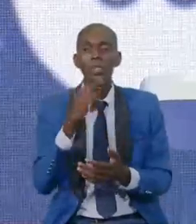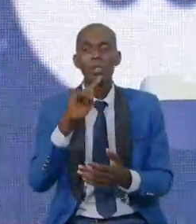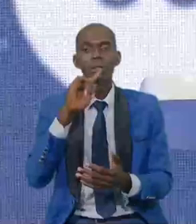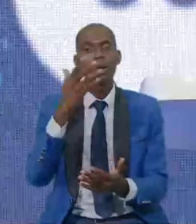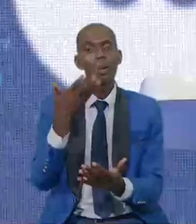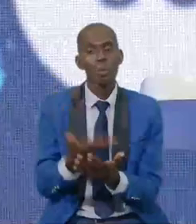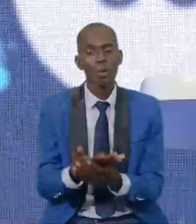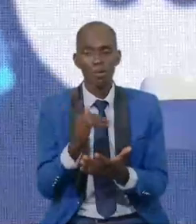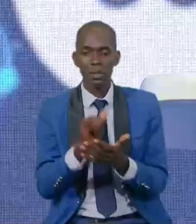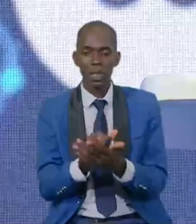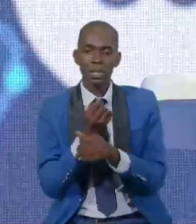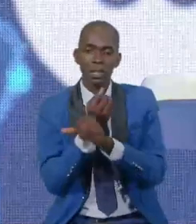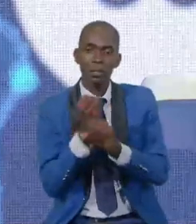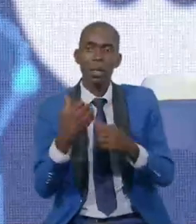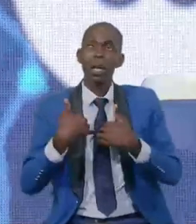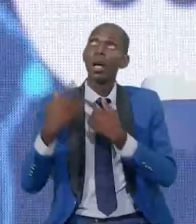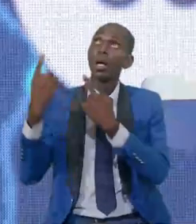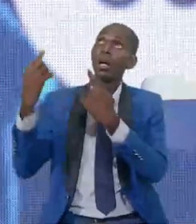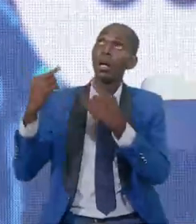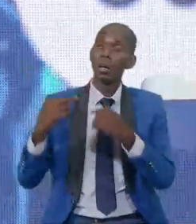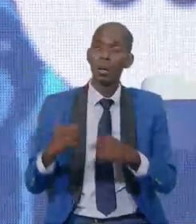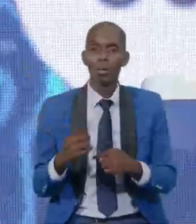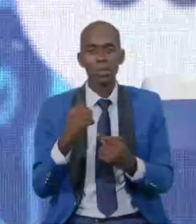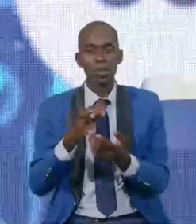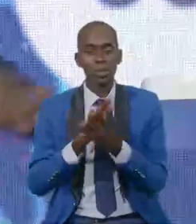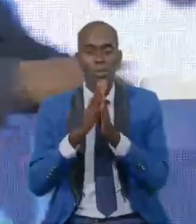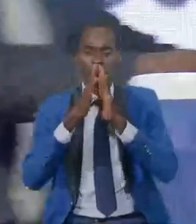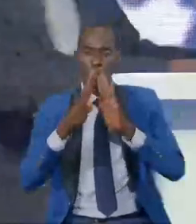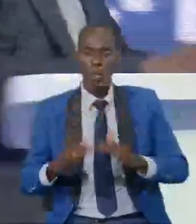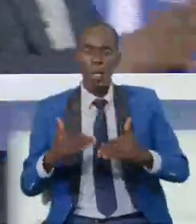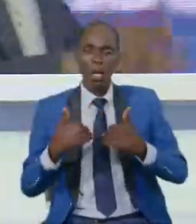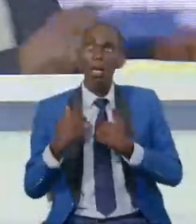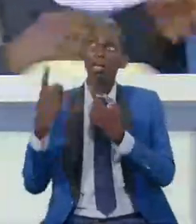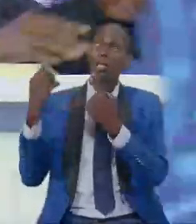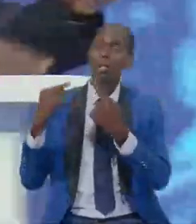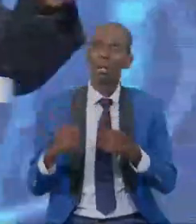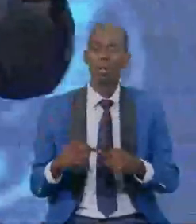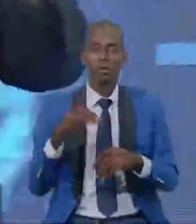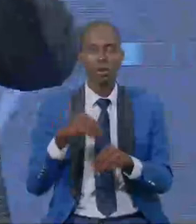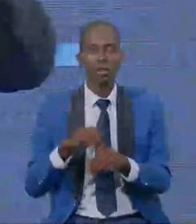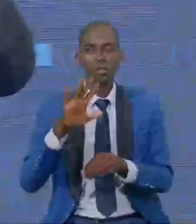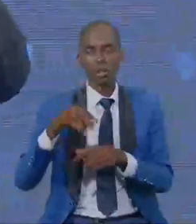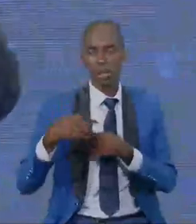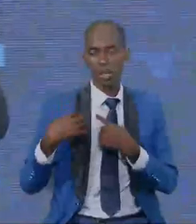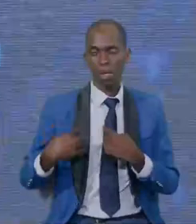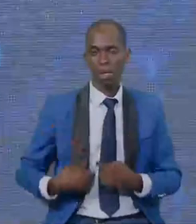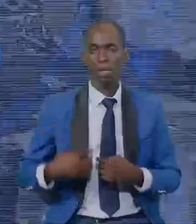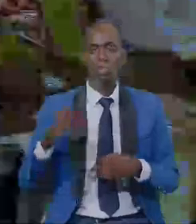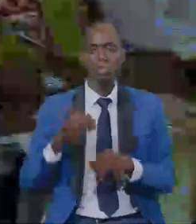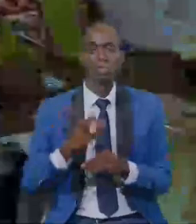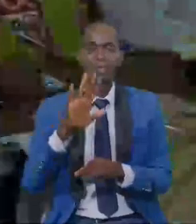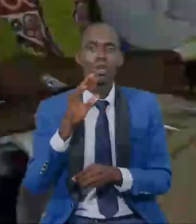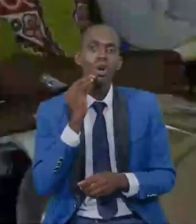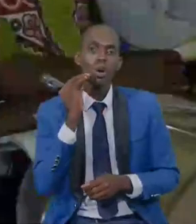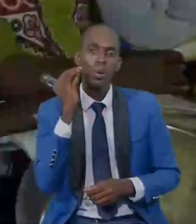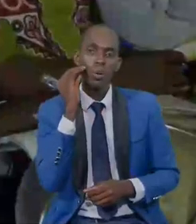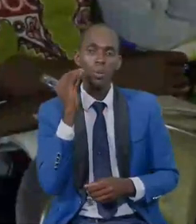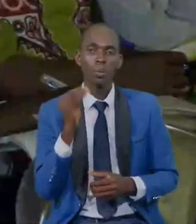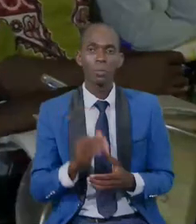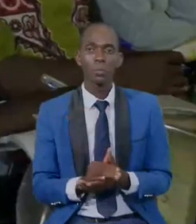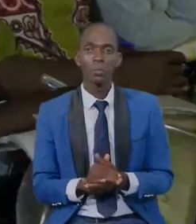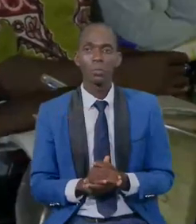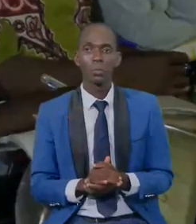that salvation has come, that peace has come in your heart. In your home. Les conjoints